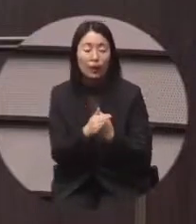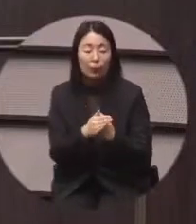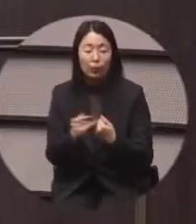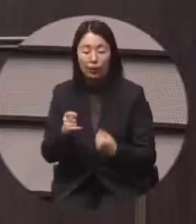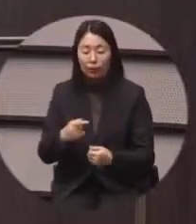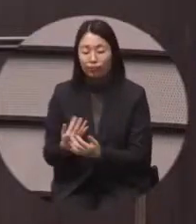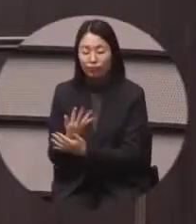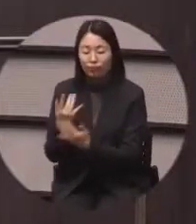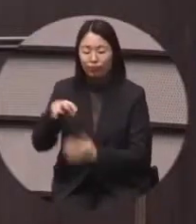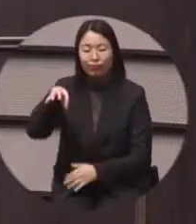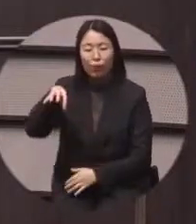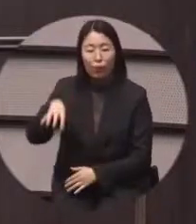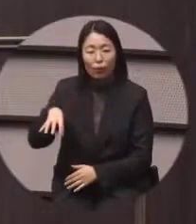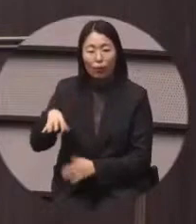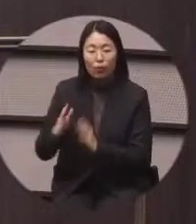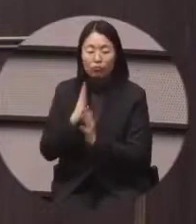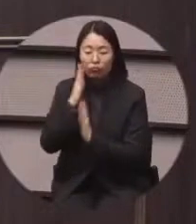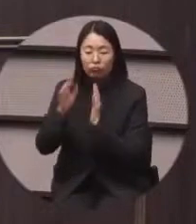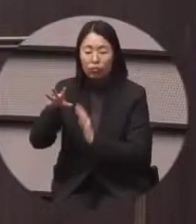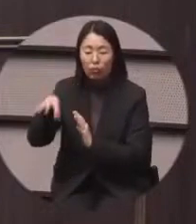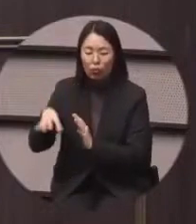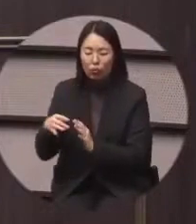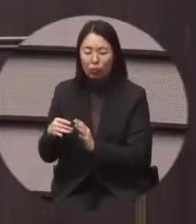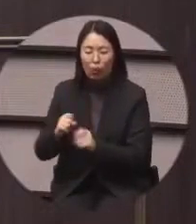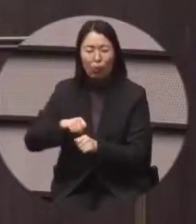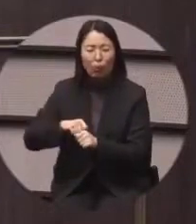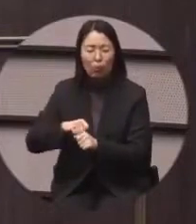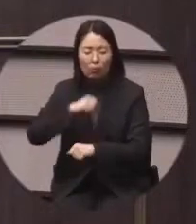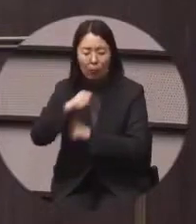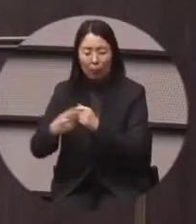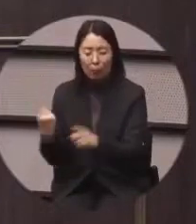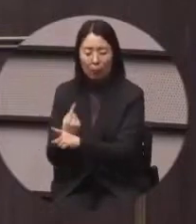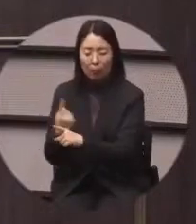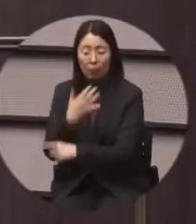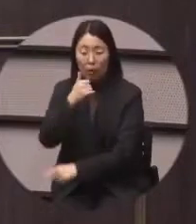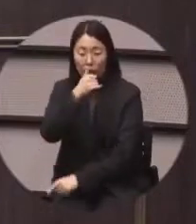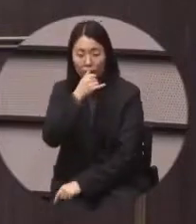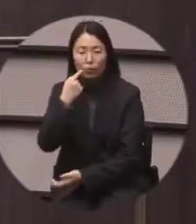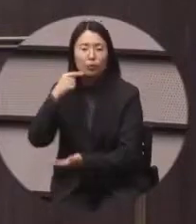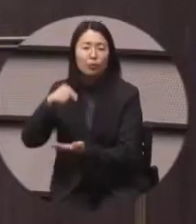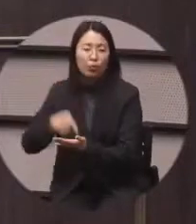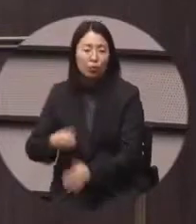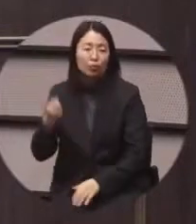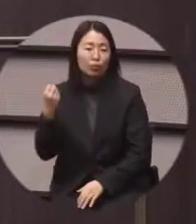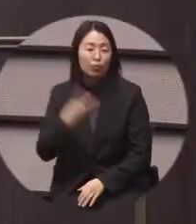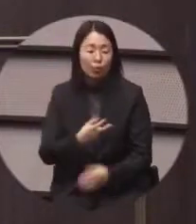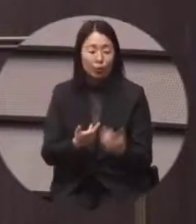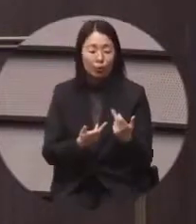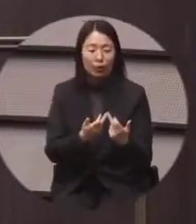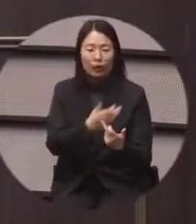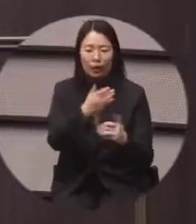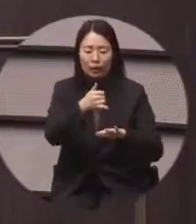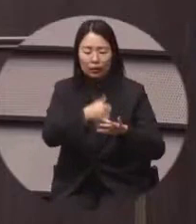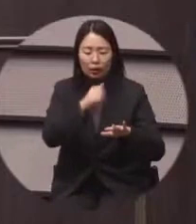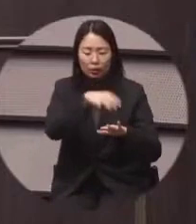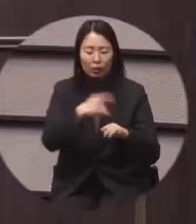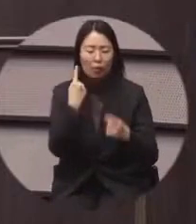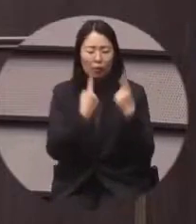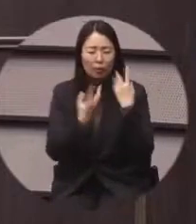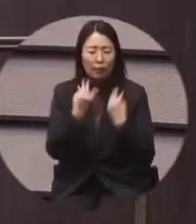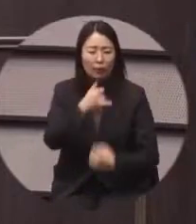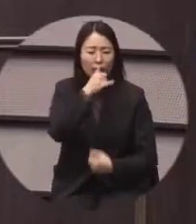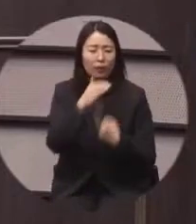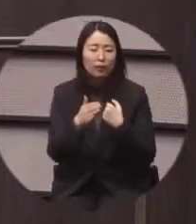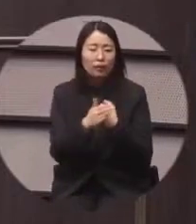지역에서 무분별한 개발이 이루어지기 쉽고 산림 농지 훼손, 기반시설 부족 등으로 인해 사회적